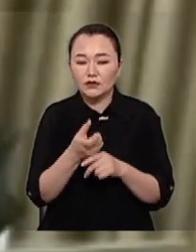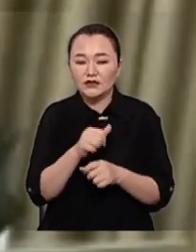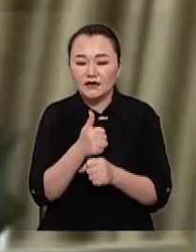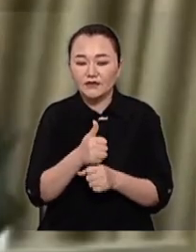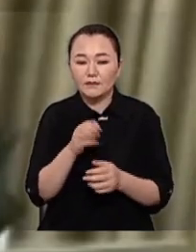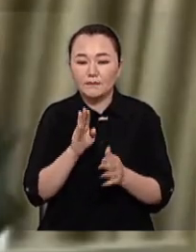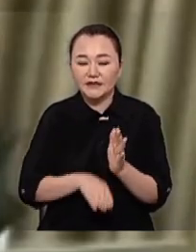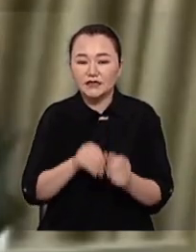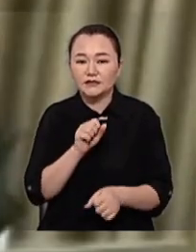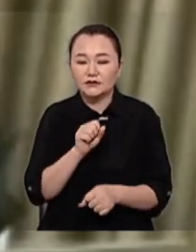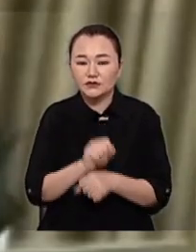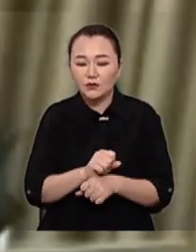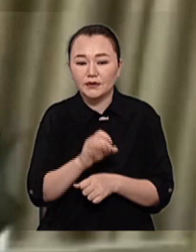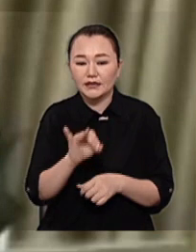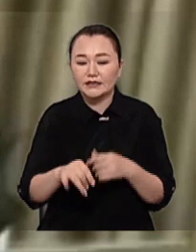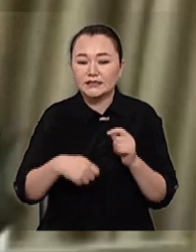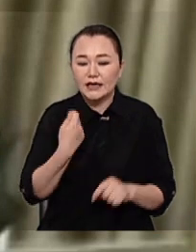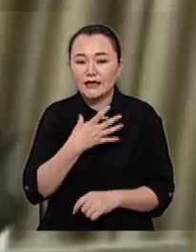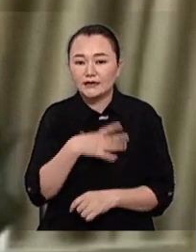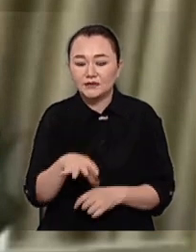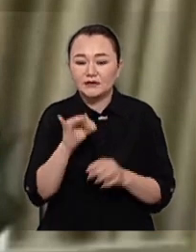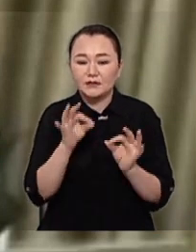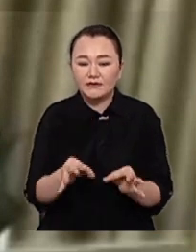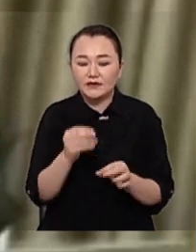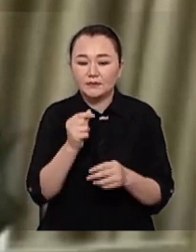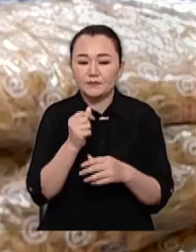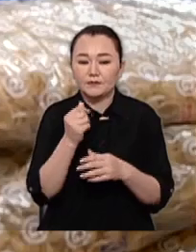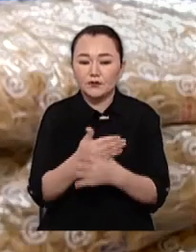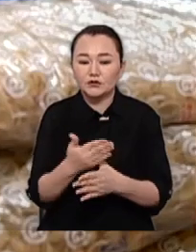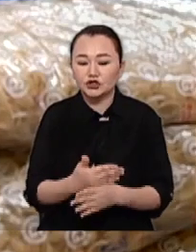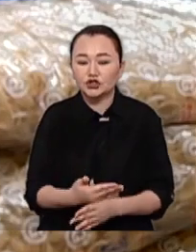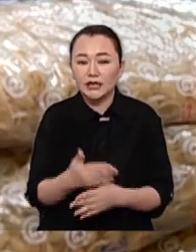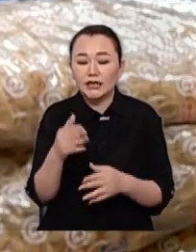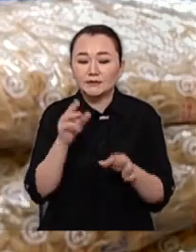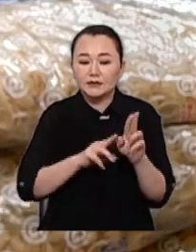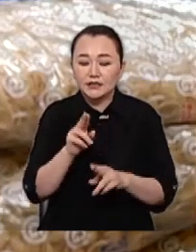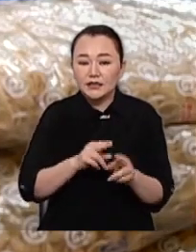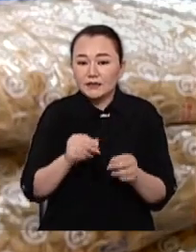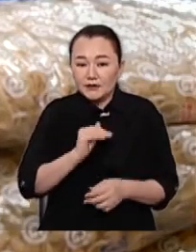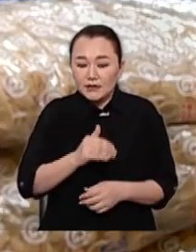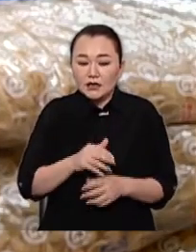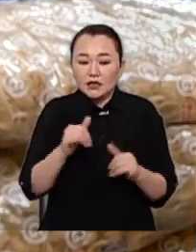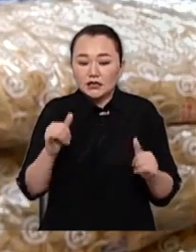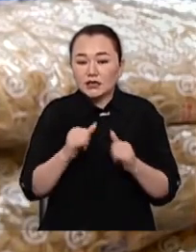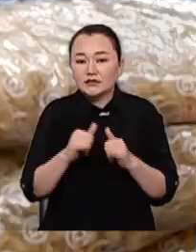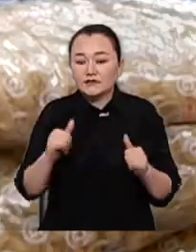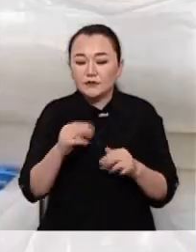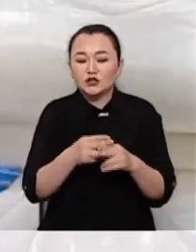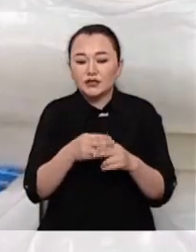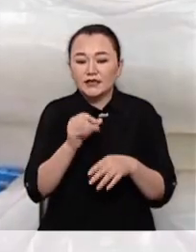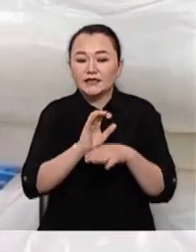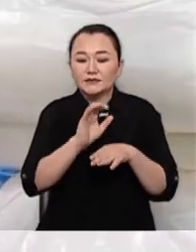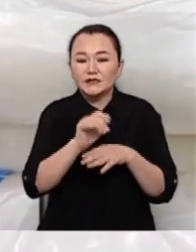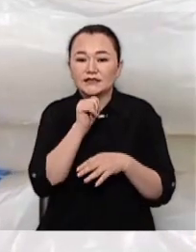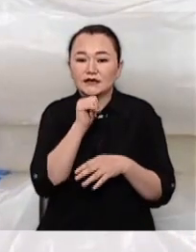без рывков и с достаточно правильным финансированием. Предприниматели говорят, развитию отрасли мешал и экспорт